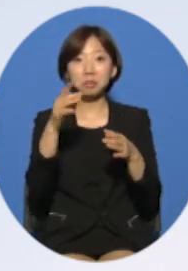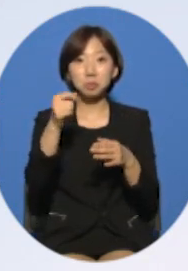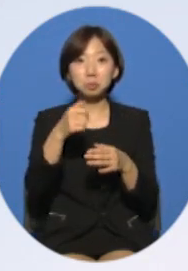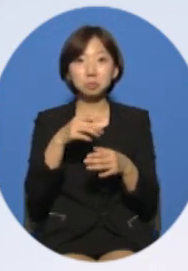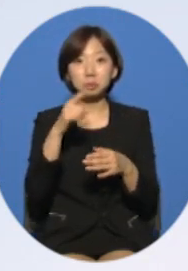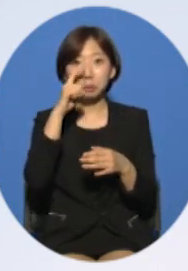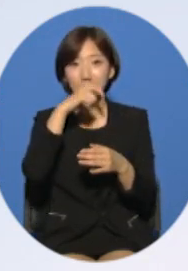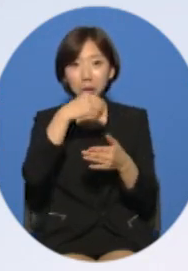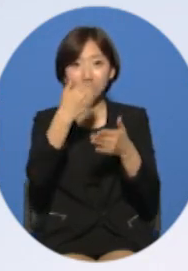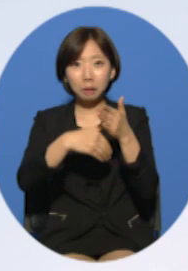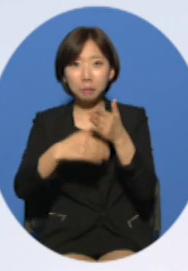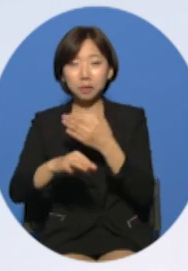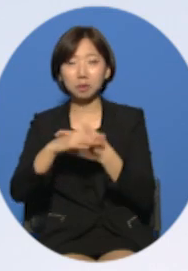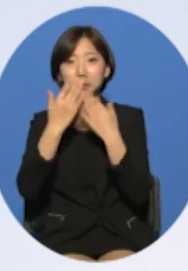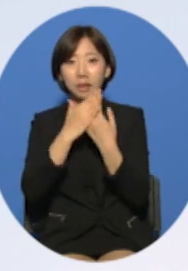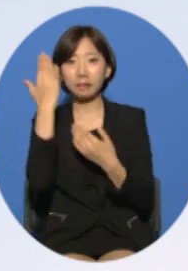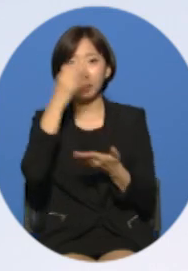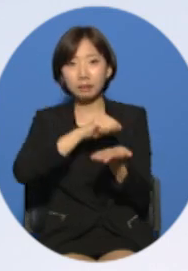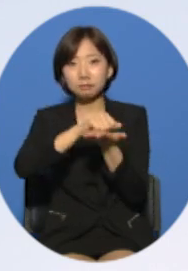해줘야 되는 거죠.